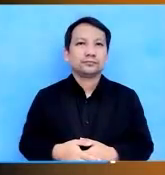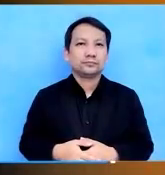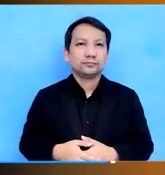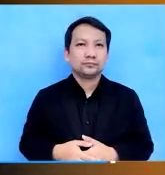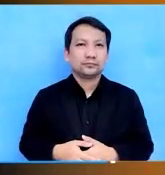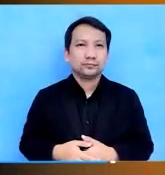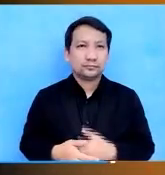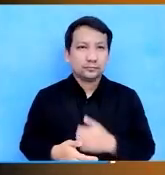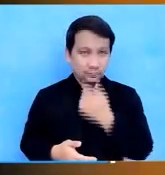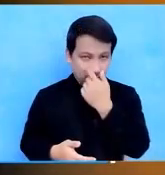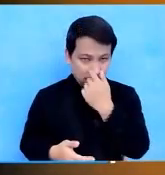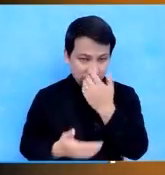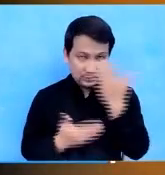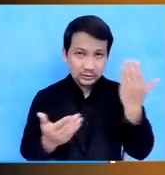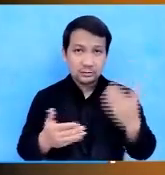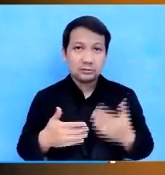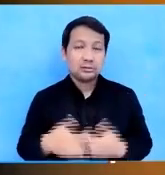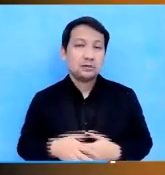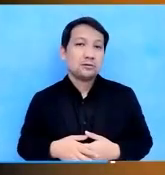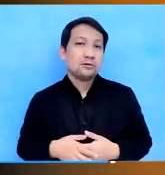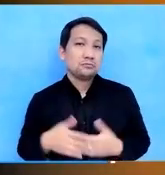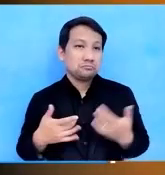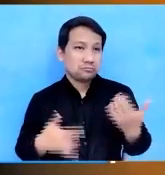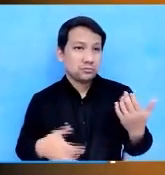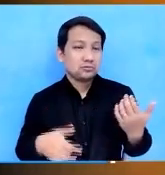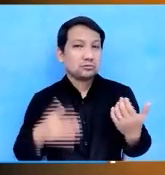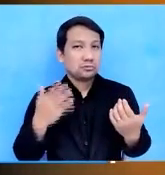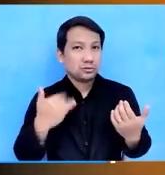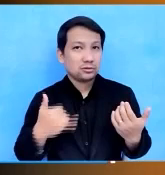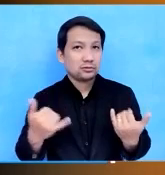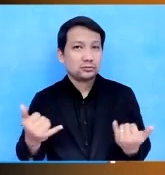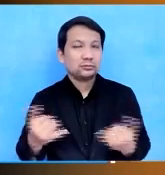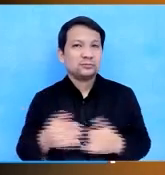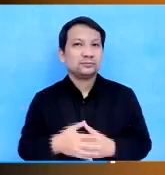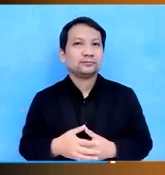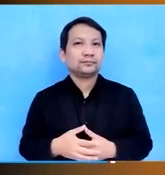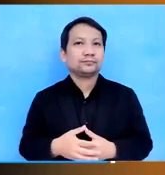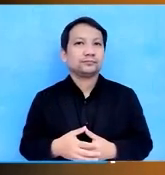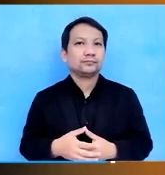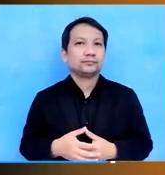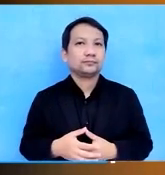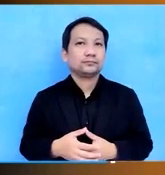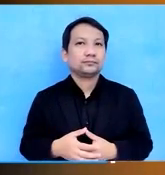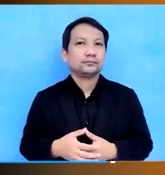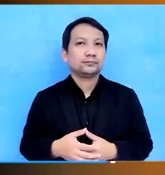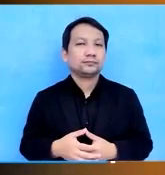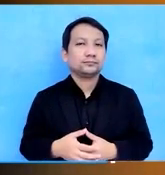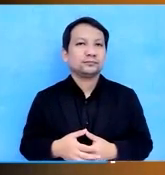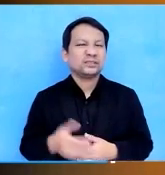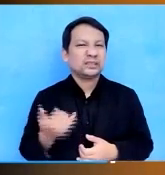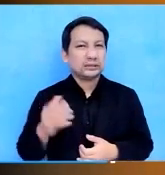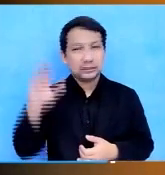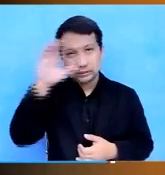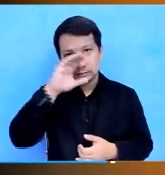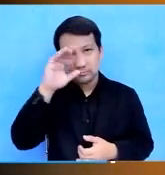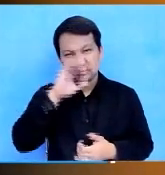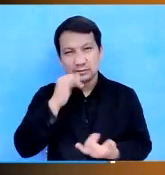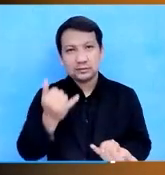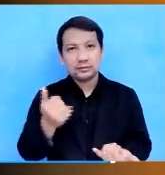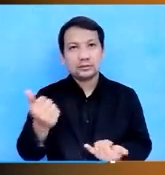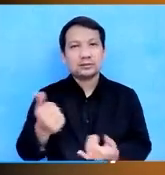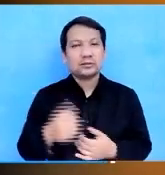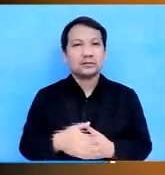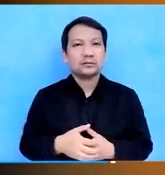Bakit ikaw pa rin hanggang ngayon ang hinahanap ko?